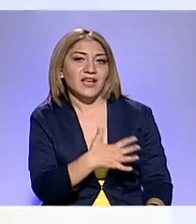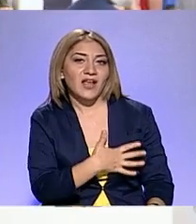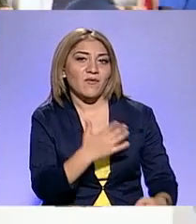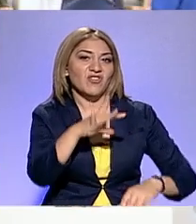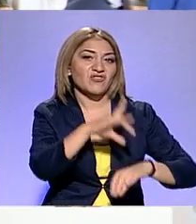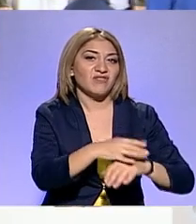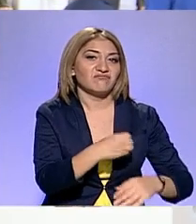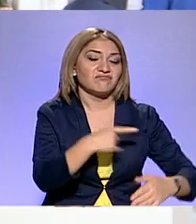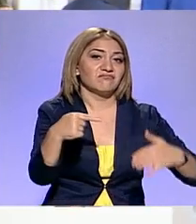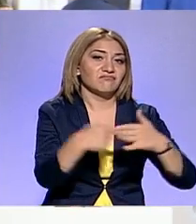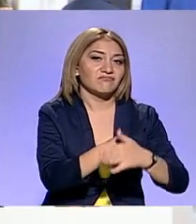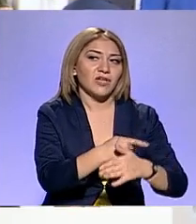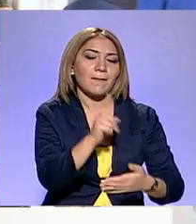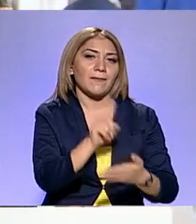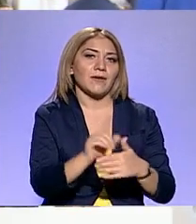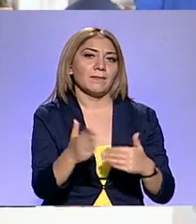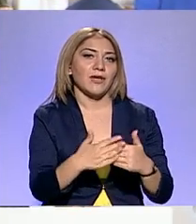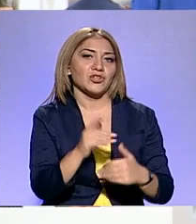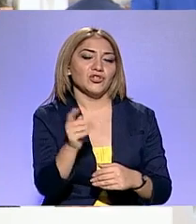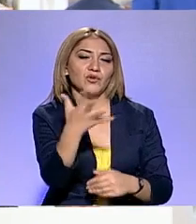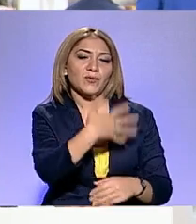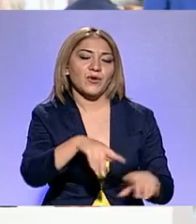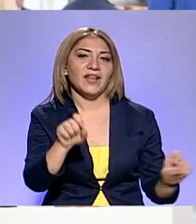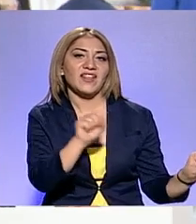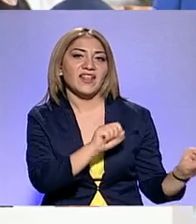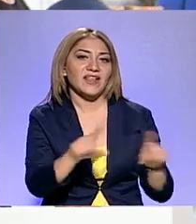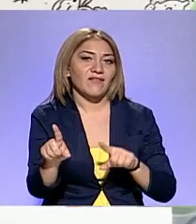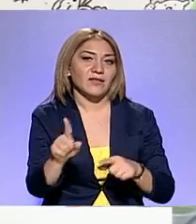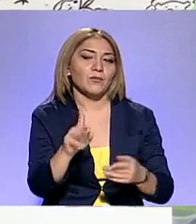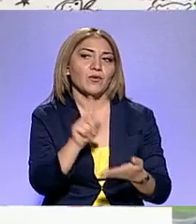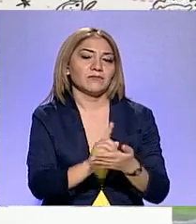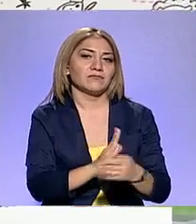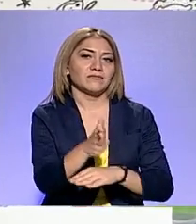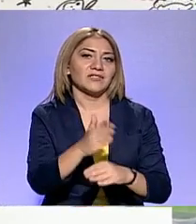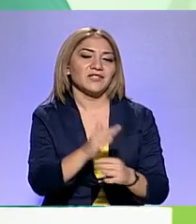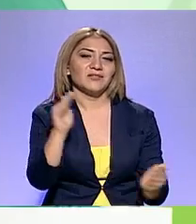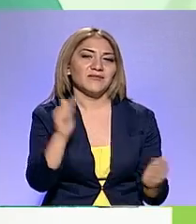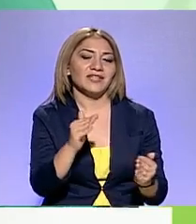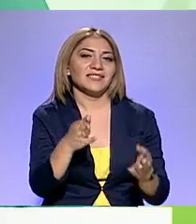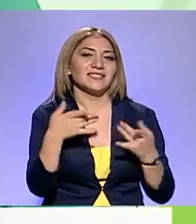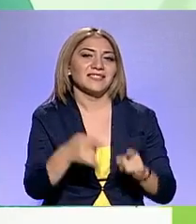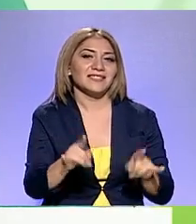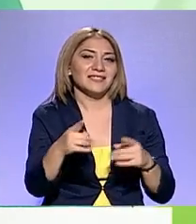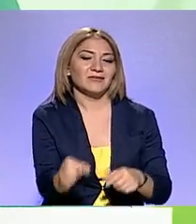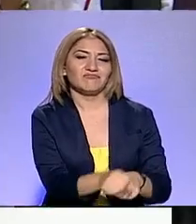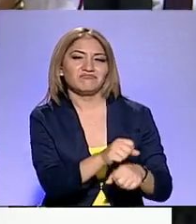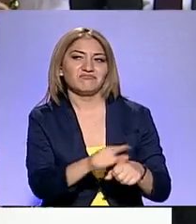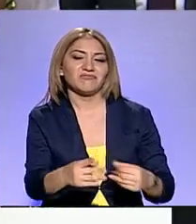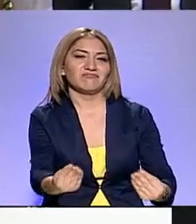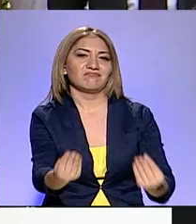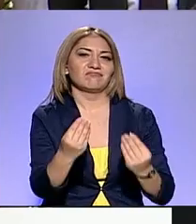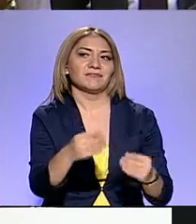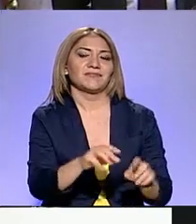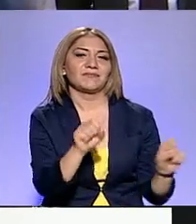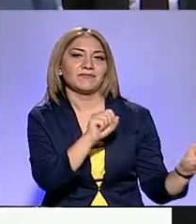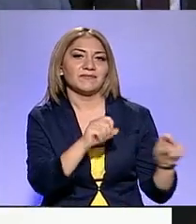լրի։ Բոլոր պատվեր ստացող հիվանդանոցները հերթով ստուգելու ենք։ Փոքրիկ ծննդատնից մեծ կլինիկա ստեղծած Սերգեյ Ուրումյանի